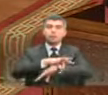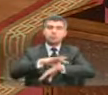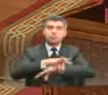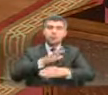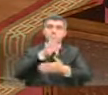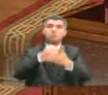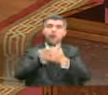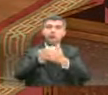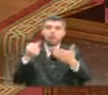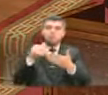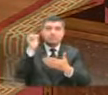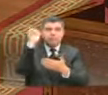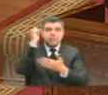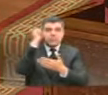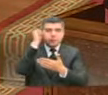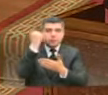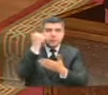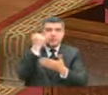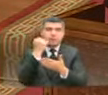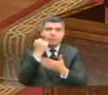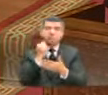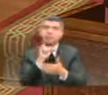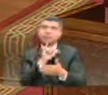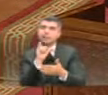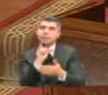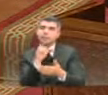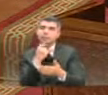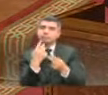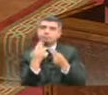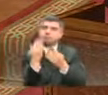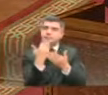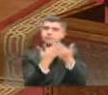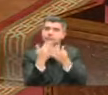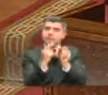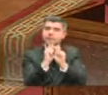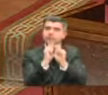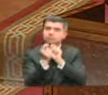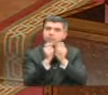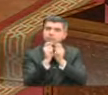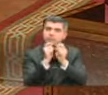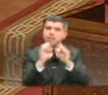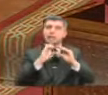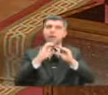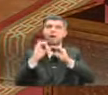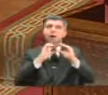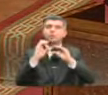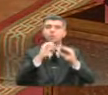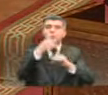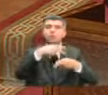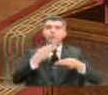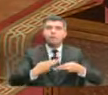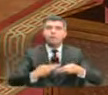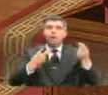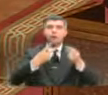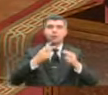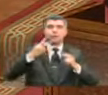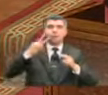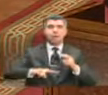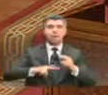فيه التكوين، فيه كذلك آليات، فيه يعني عدة إجراءات ستبسط وتسهل